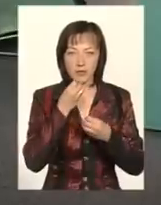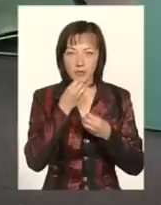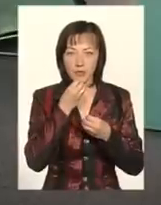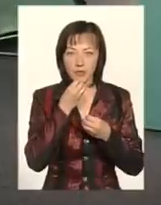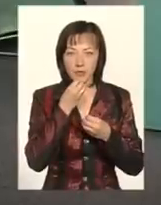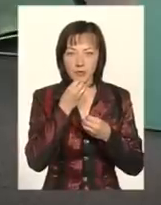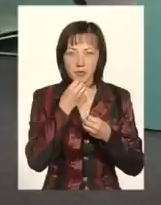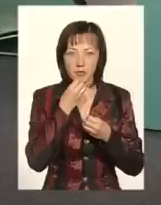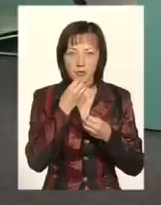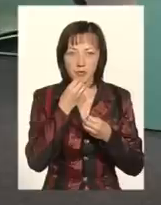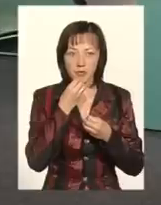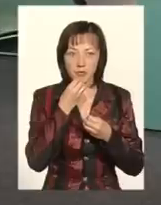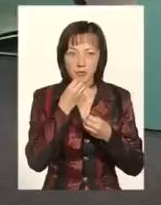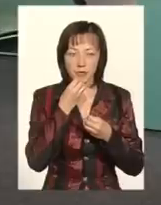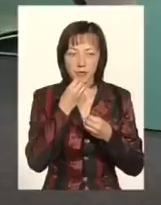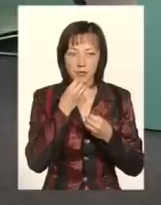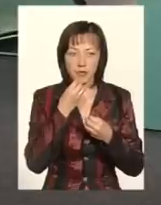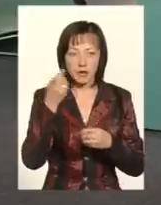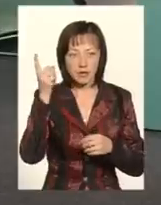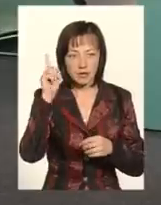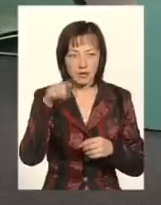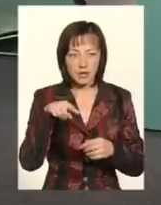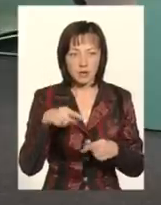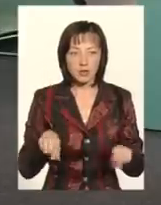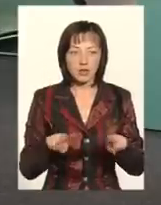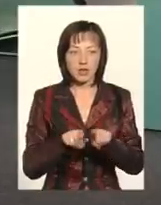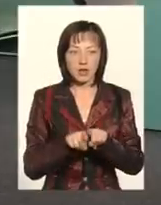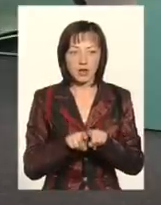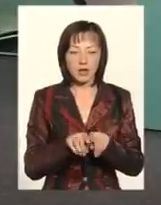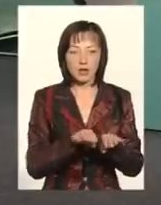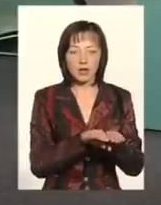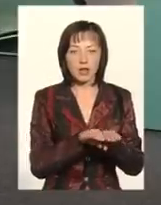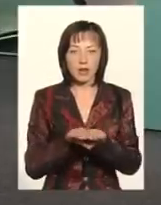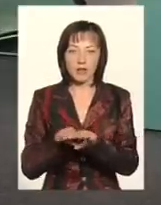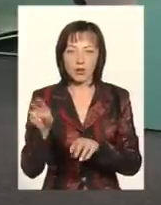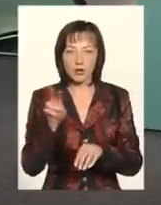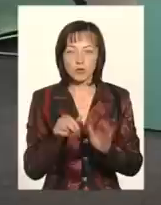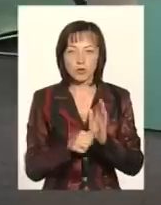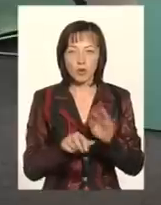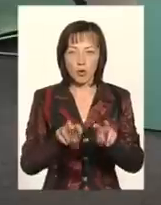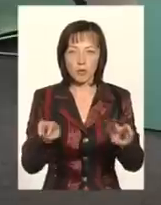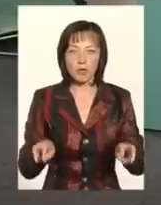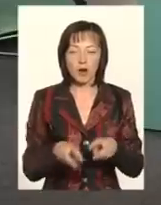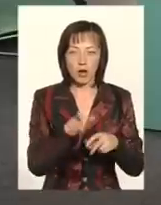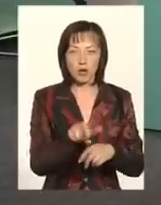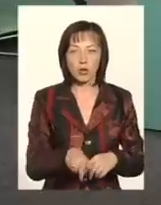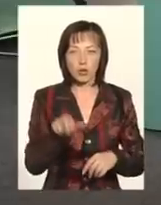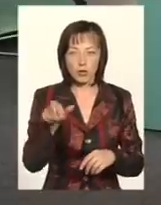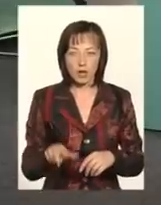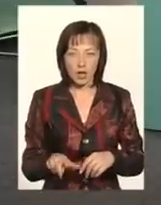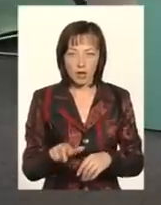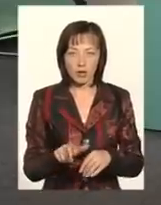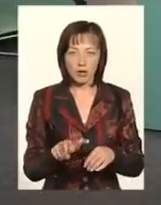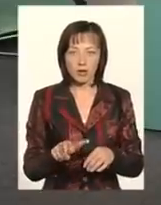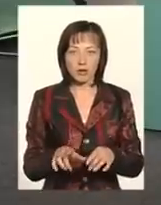видало зарані знає що буде така гонтарова яка зробить долар по 60 і обібрали людей вже до ниточки Ну а де